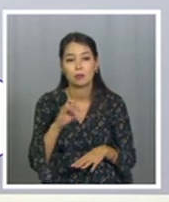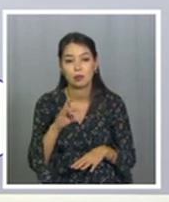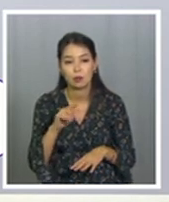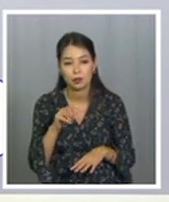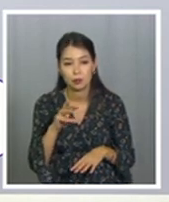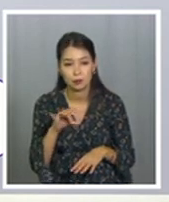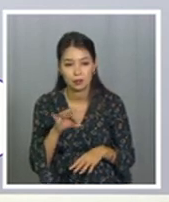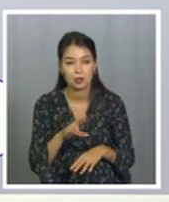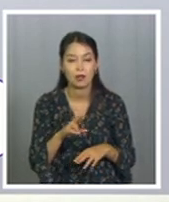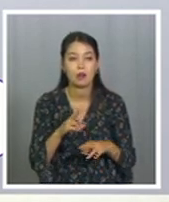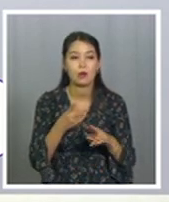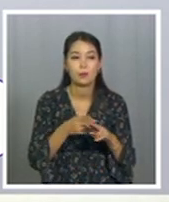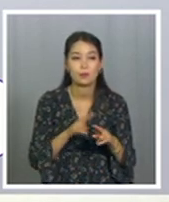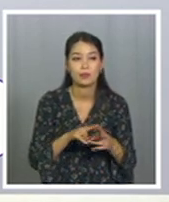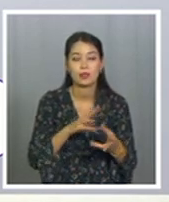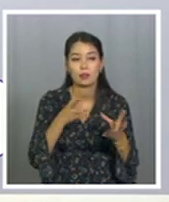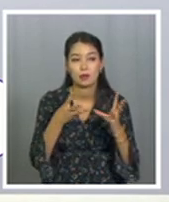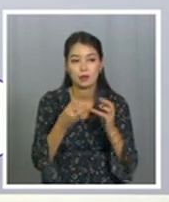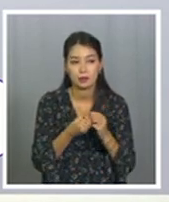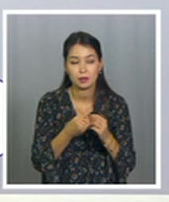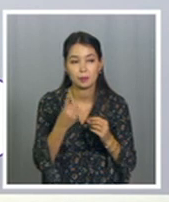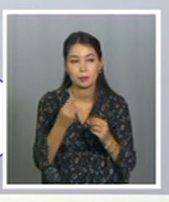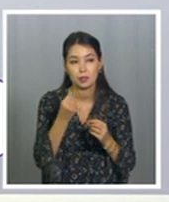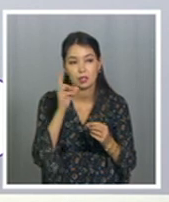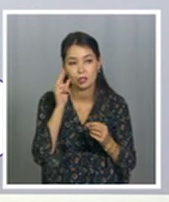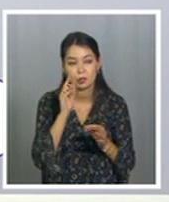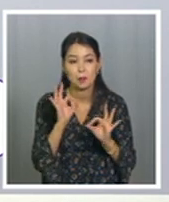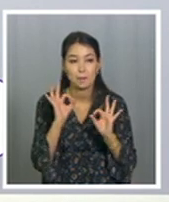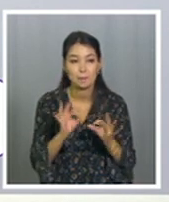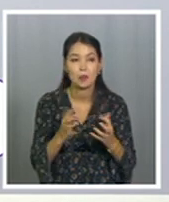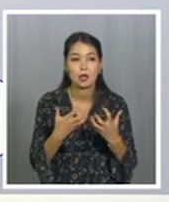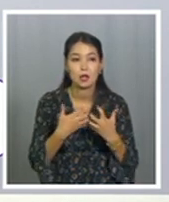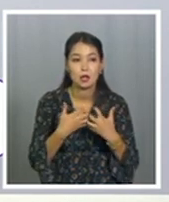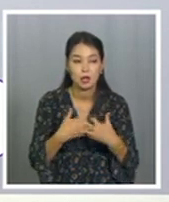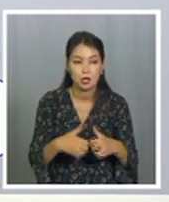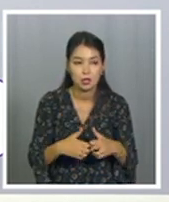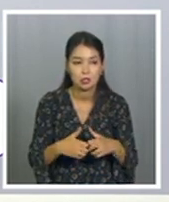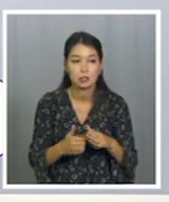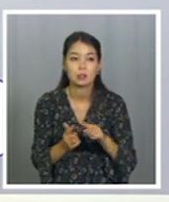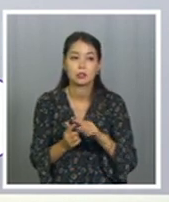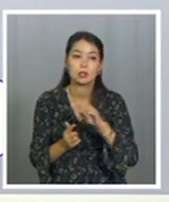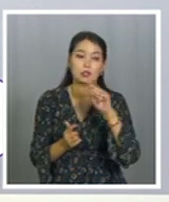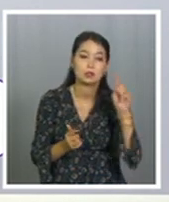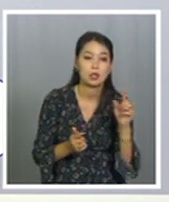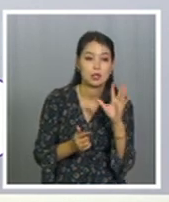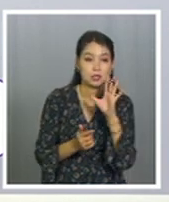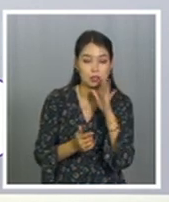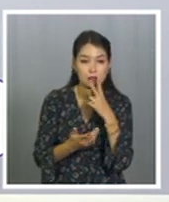кезде, бірлік шеңберді бұрышты сипаттаған кезде сіздер сағат тіліне қарсы бағытта